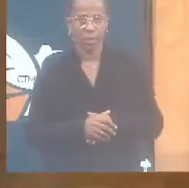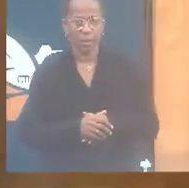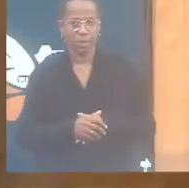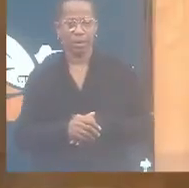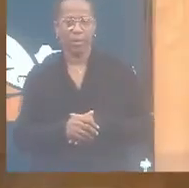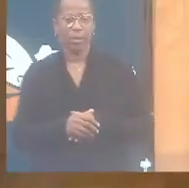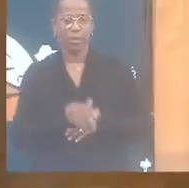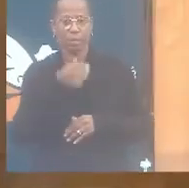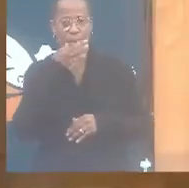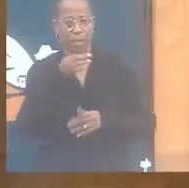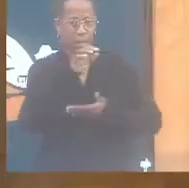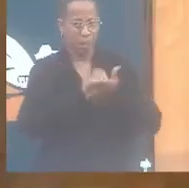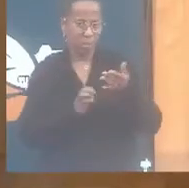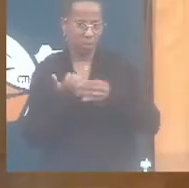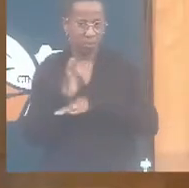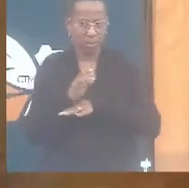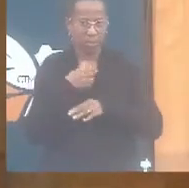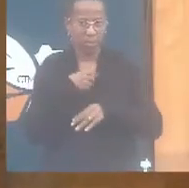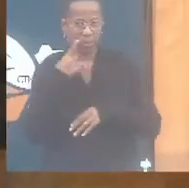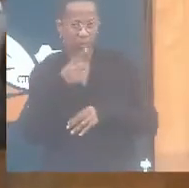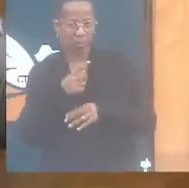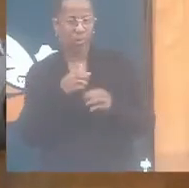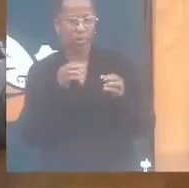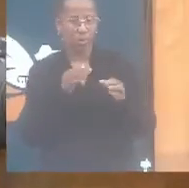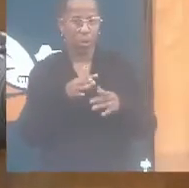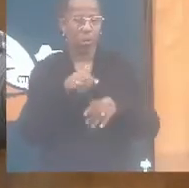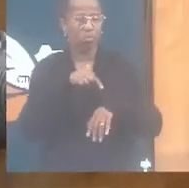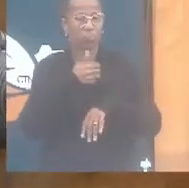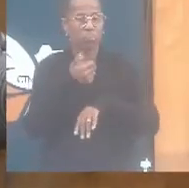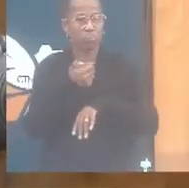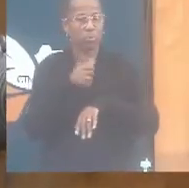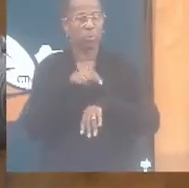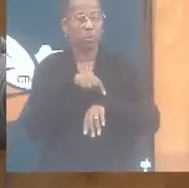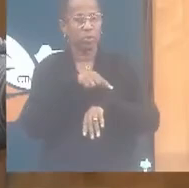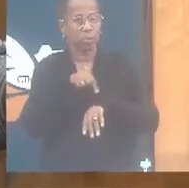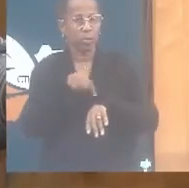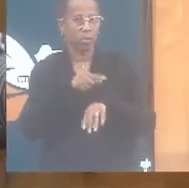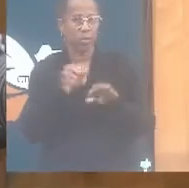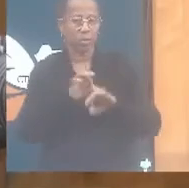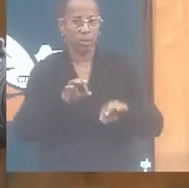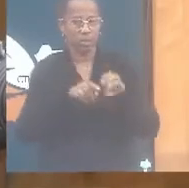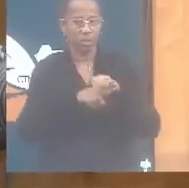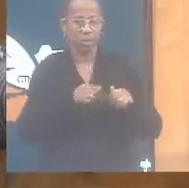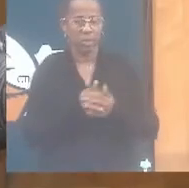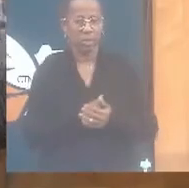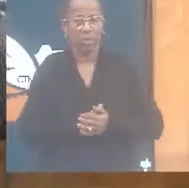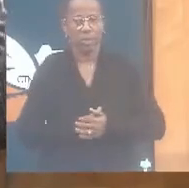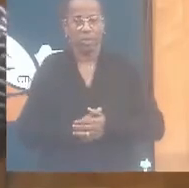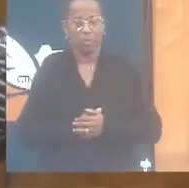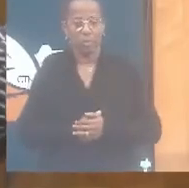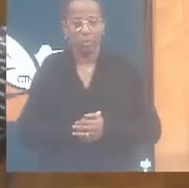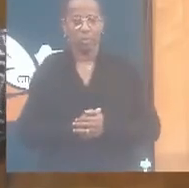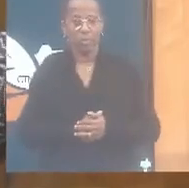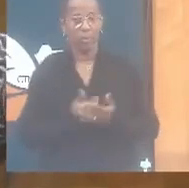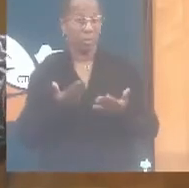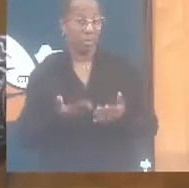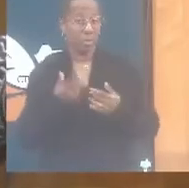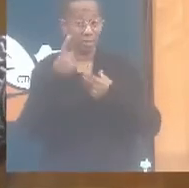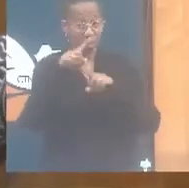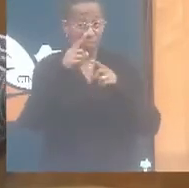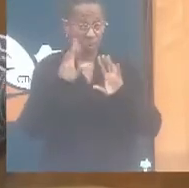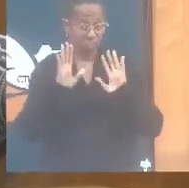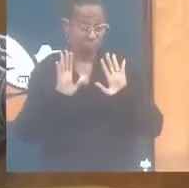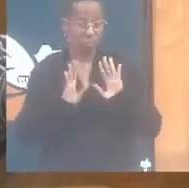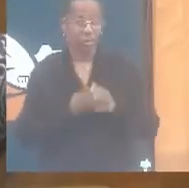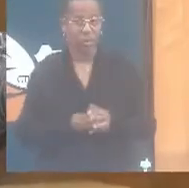intervention, mais j'ai vu que l'horloge n'a pas bougé. C'était pour vous. Non, c'est lui-même qui a dit ça. Hein. Maintenant, vous le défendez, il est le même camp que vous.